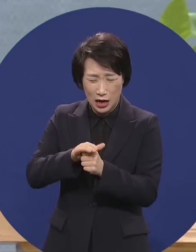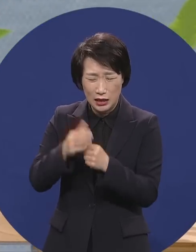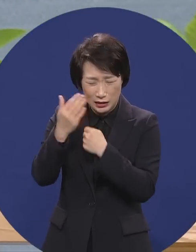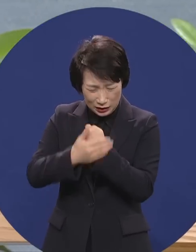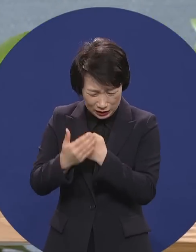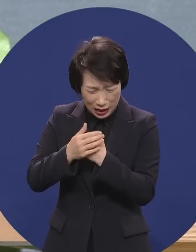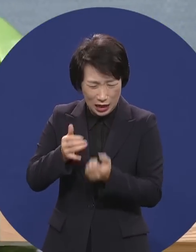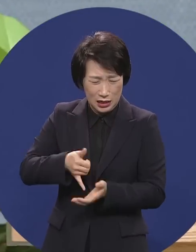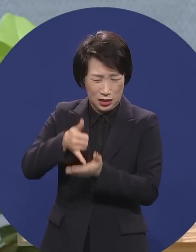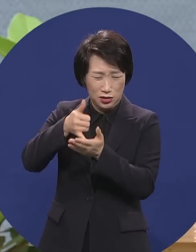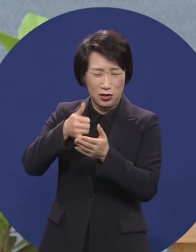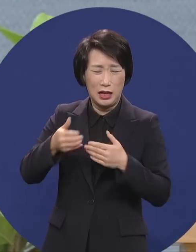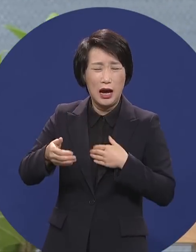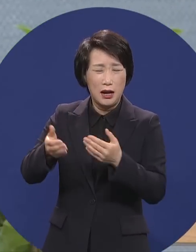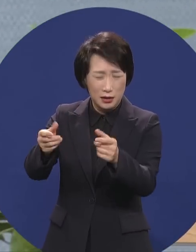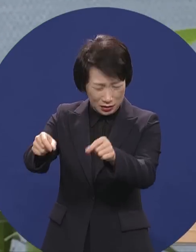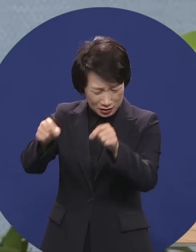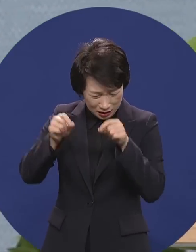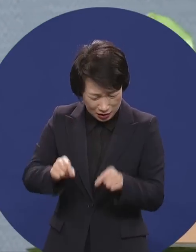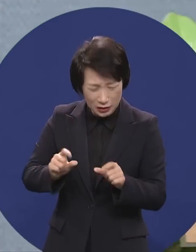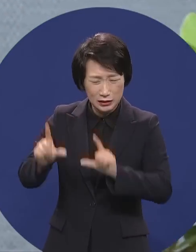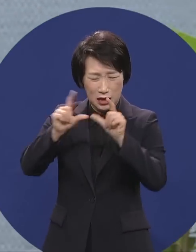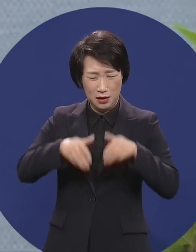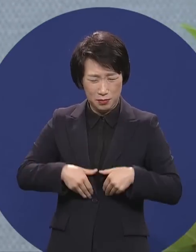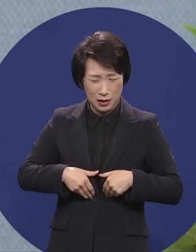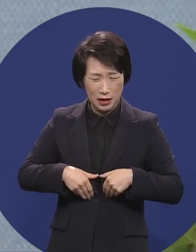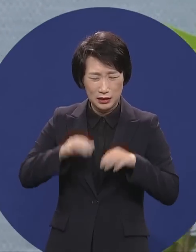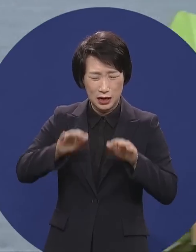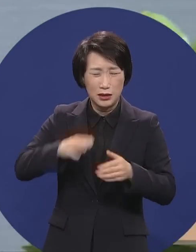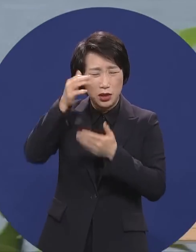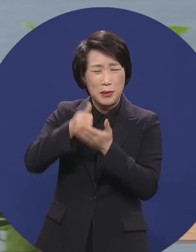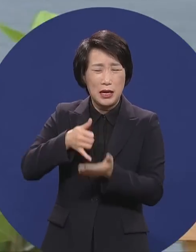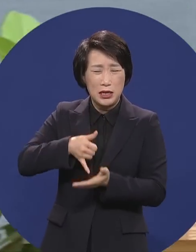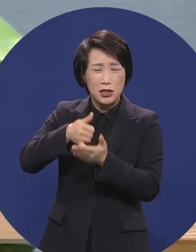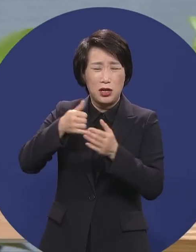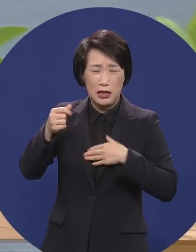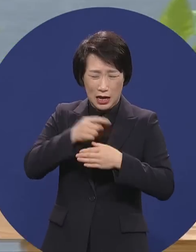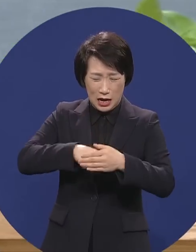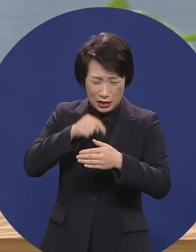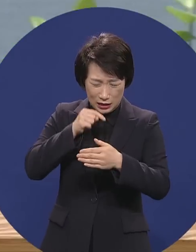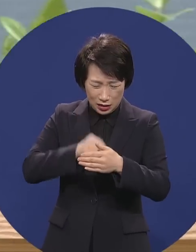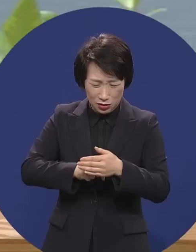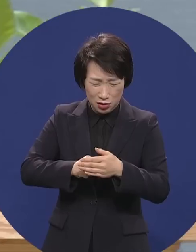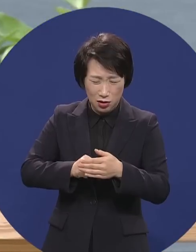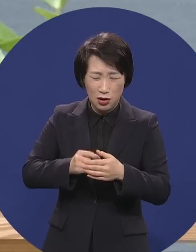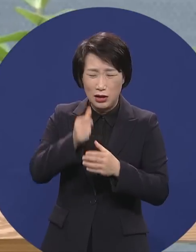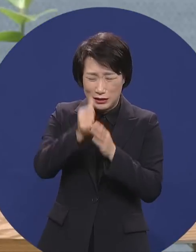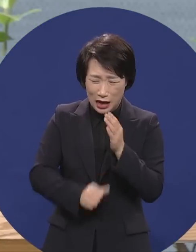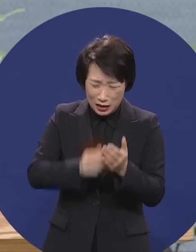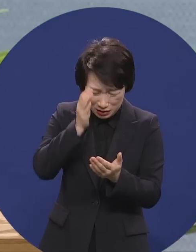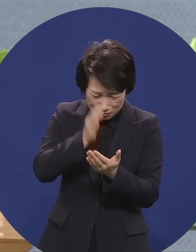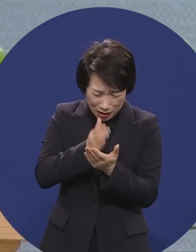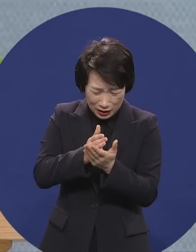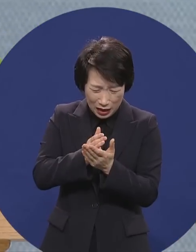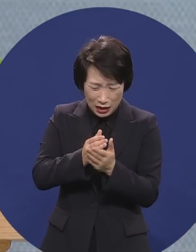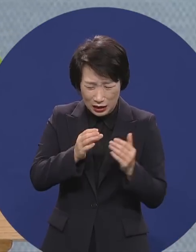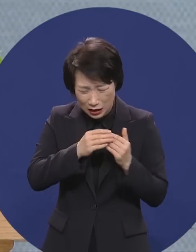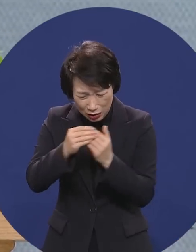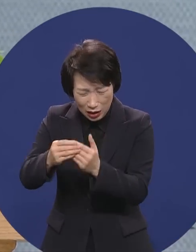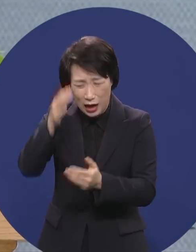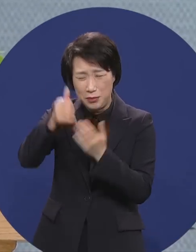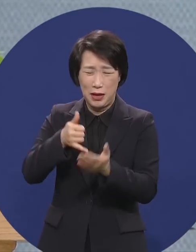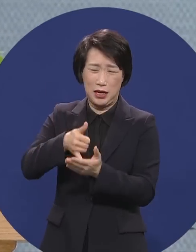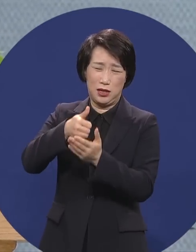은혜의 인격이니 받아들여 살아야 되고, 성령의 인격은 내 안에서 타락하지 말라고 이끌어가신